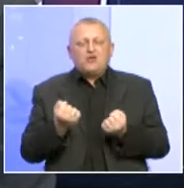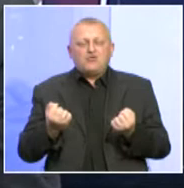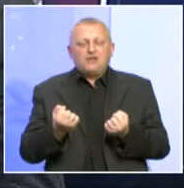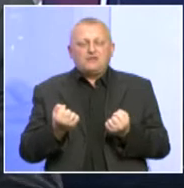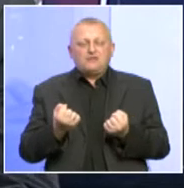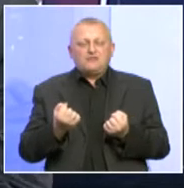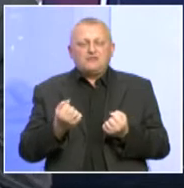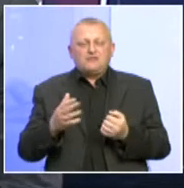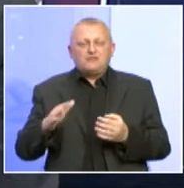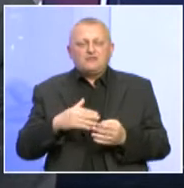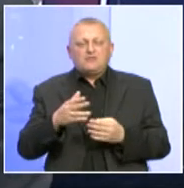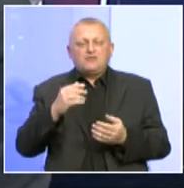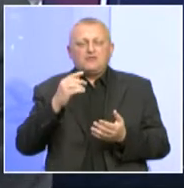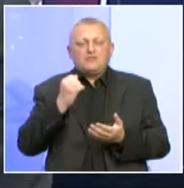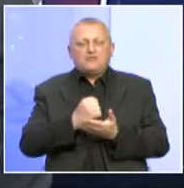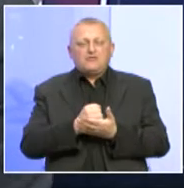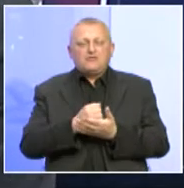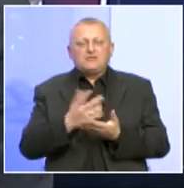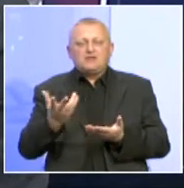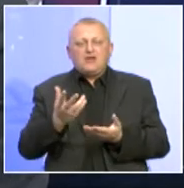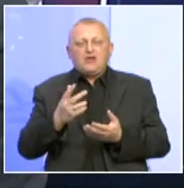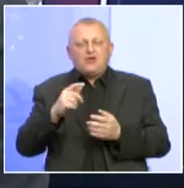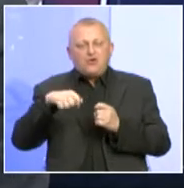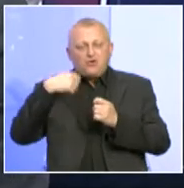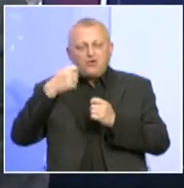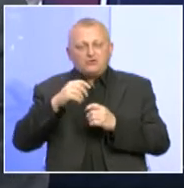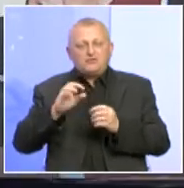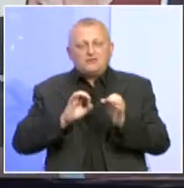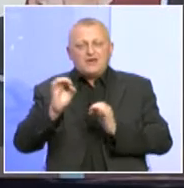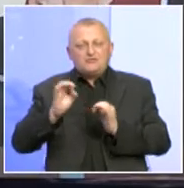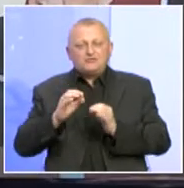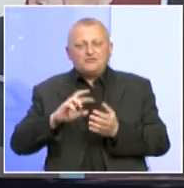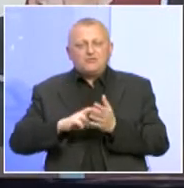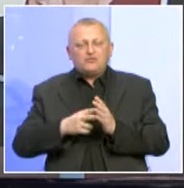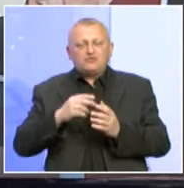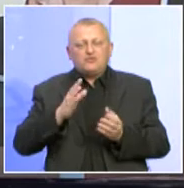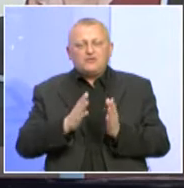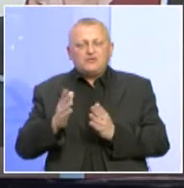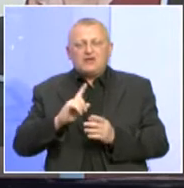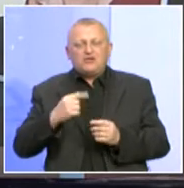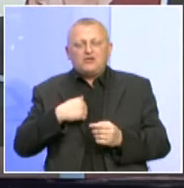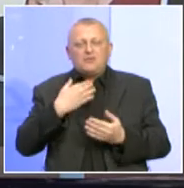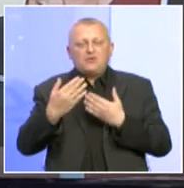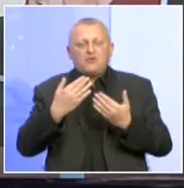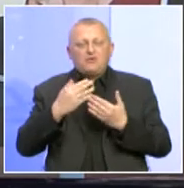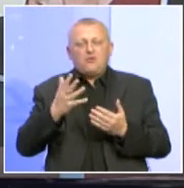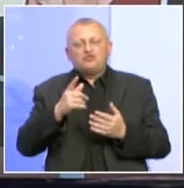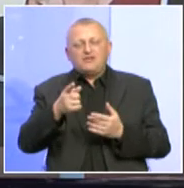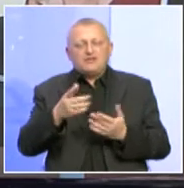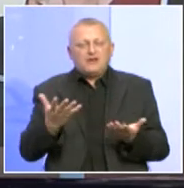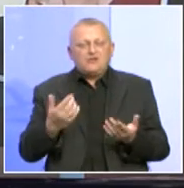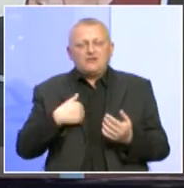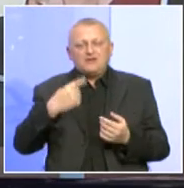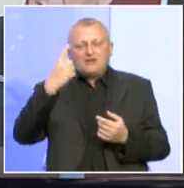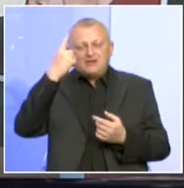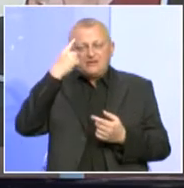da provejava tvrdnja da je riječ o montiranom političkom procesu. Ja ni to ne bih komentarisao, možda je kontekst takav, ali ja